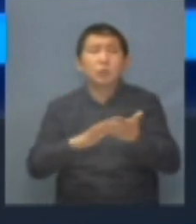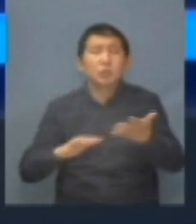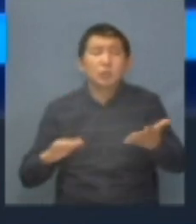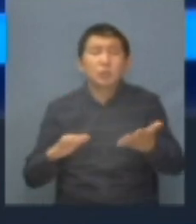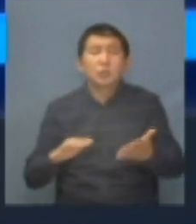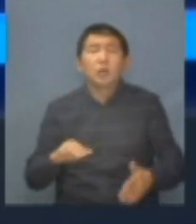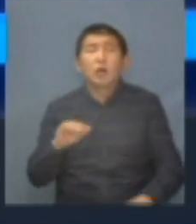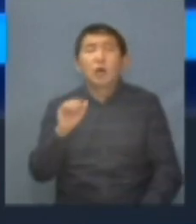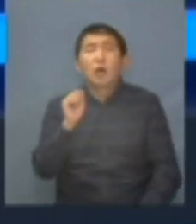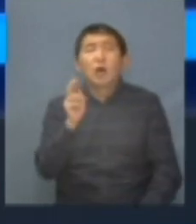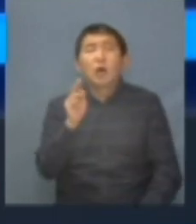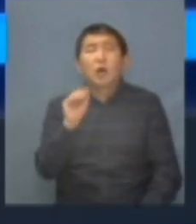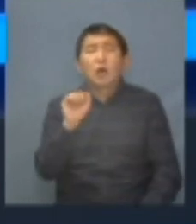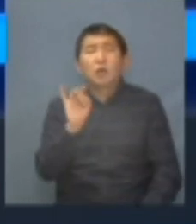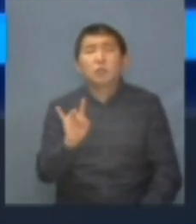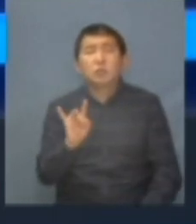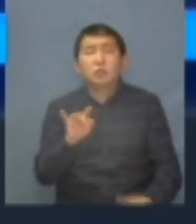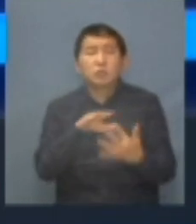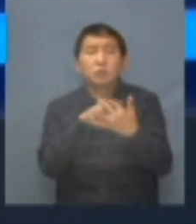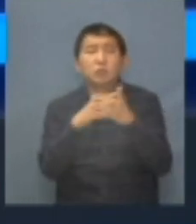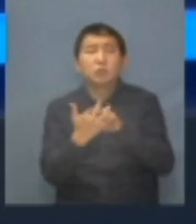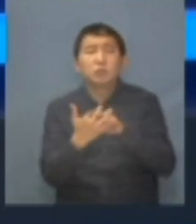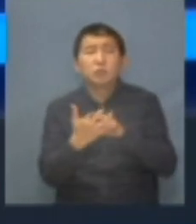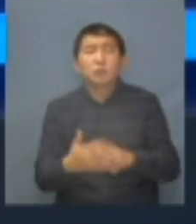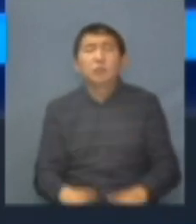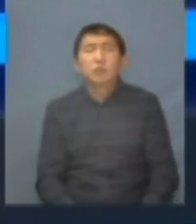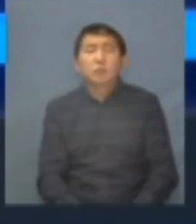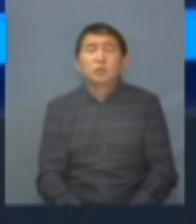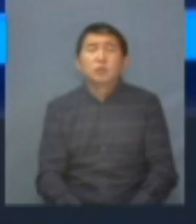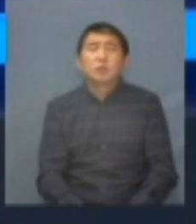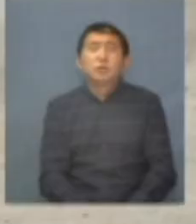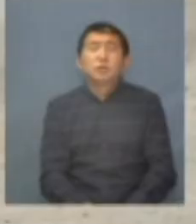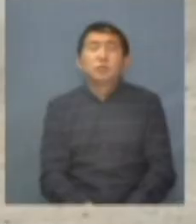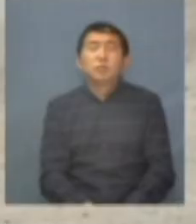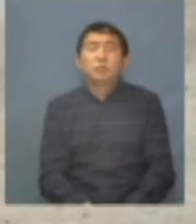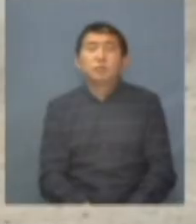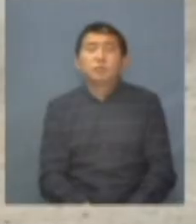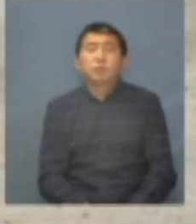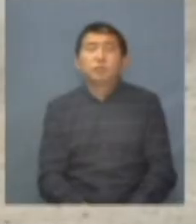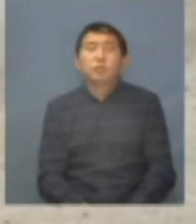орайда ақжарлықтардың талап тілегі де назардан тыс қалған емес.